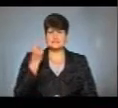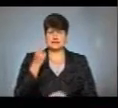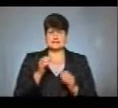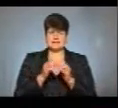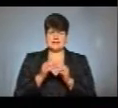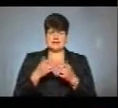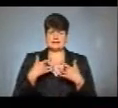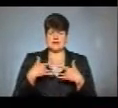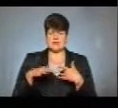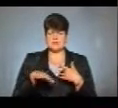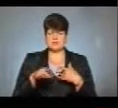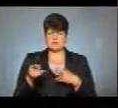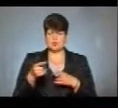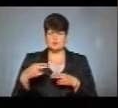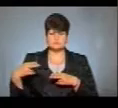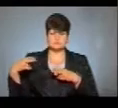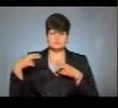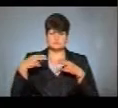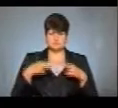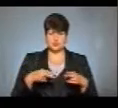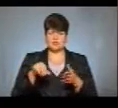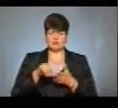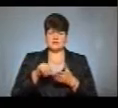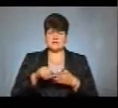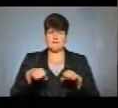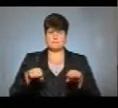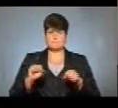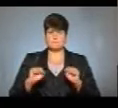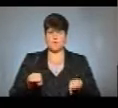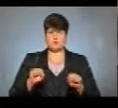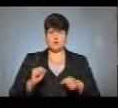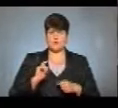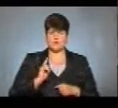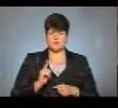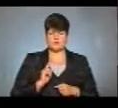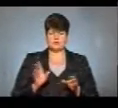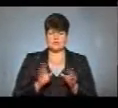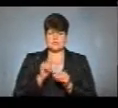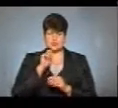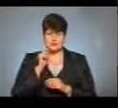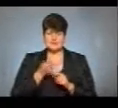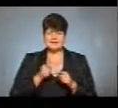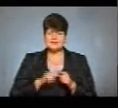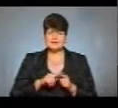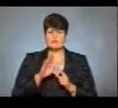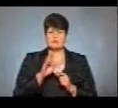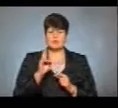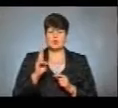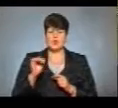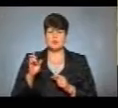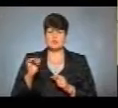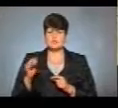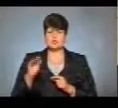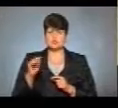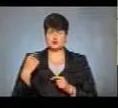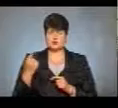12:10 на театральний майдан Тернополя заїжджають учасники мотопробігу «За єдність України». Це Володимир Кобилинський із міста Овруч